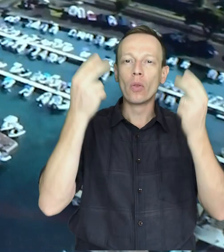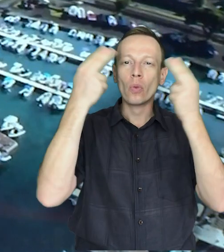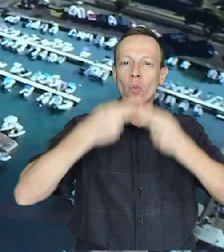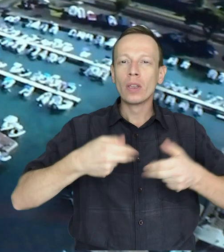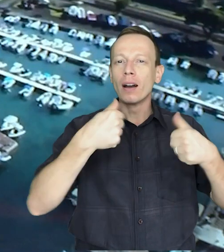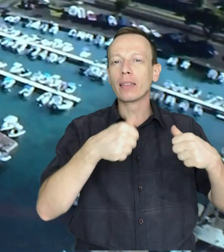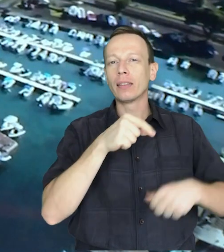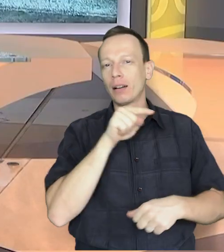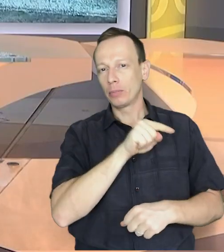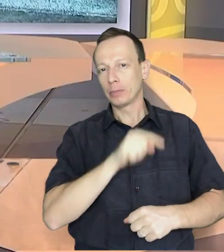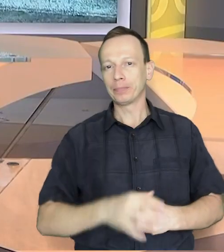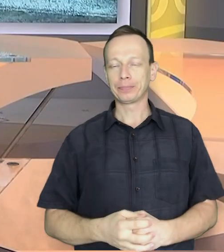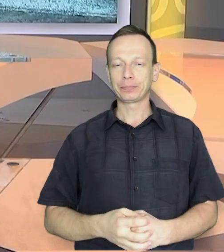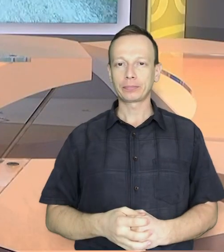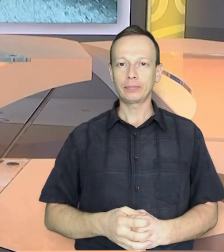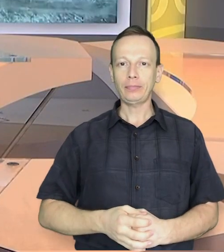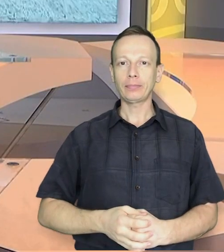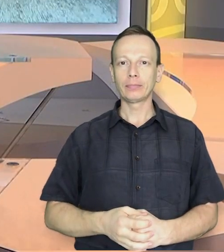à l'internat. Regardez.